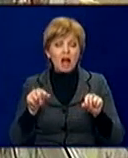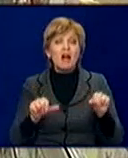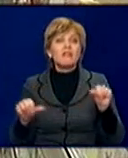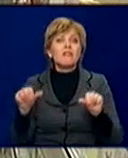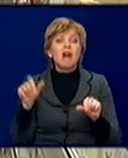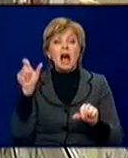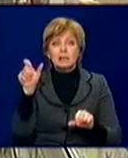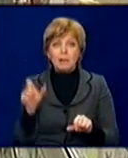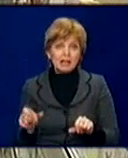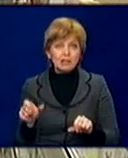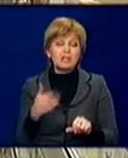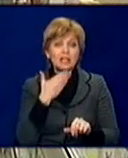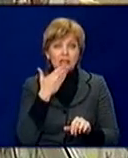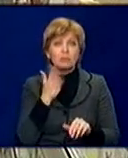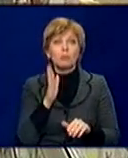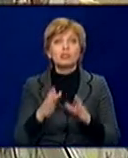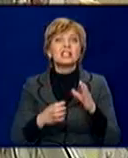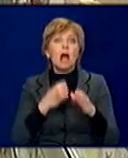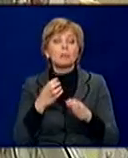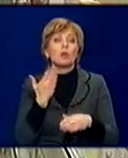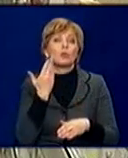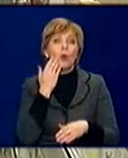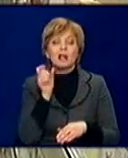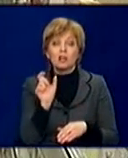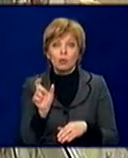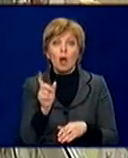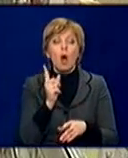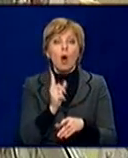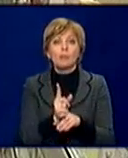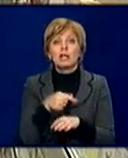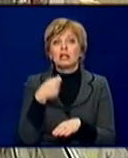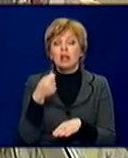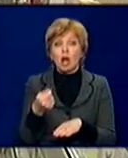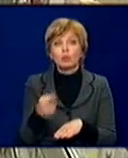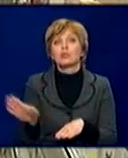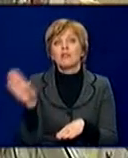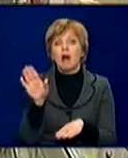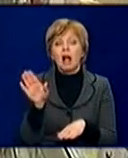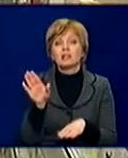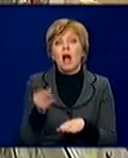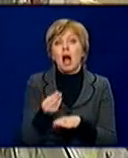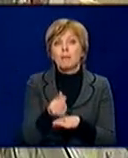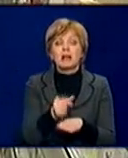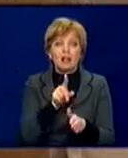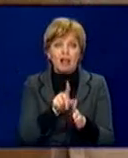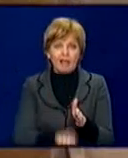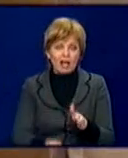šādu recepti, kur būs starptautiskais nosaukums, ir jādod obligāti lētākais valsts apmaksātais